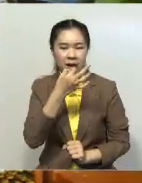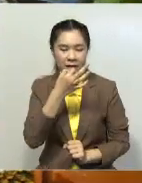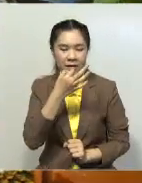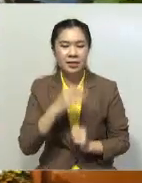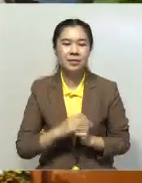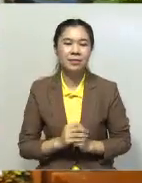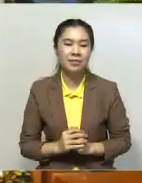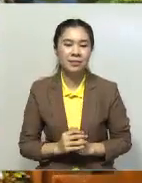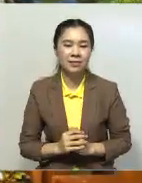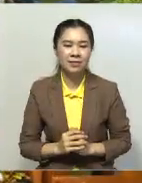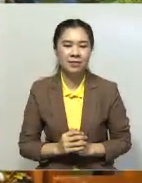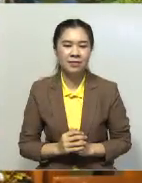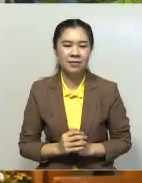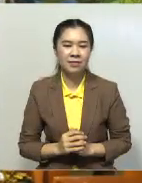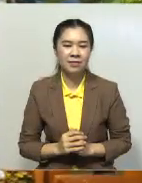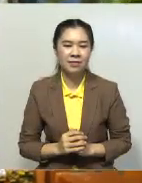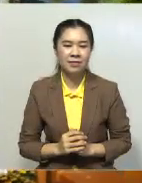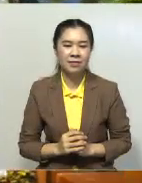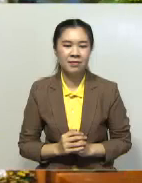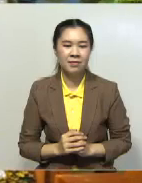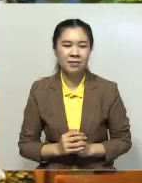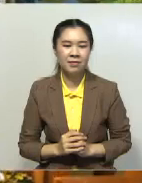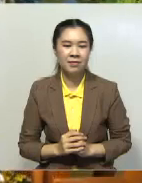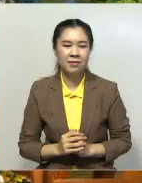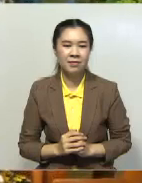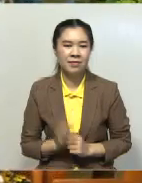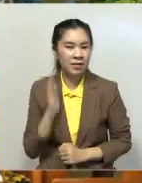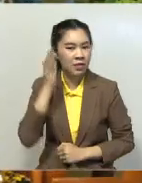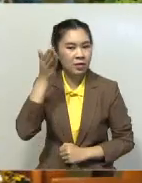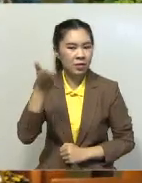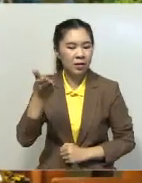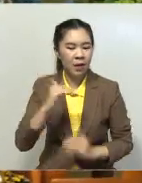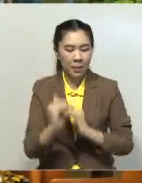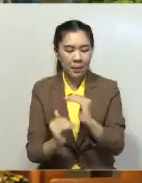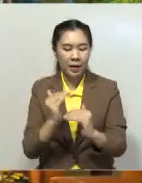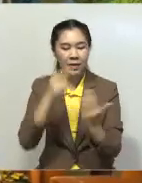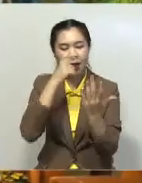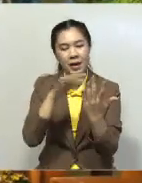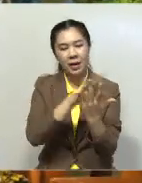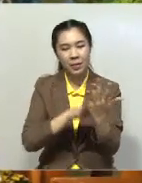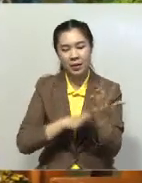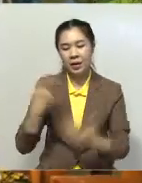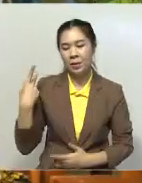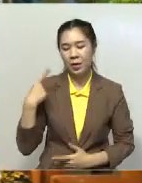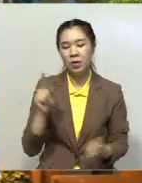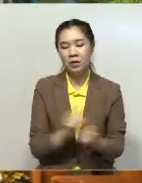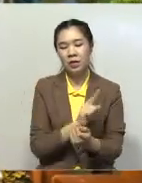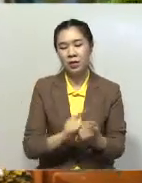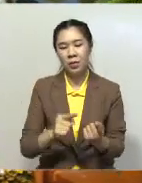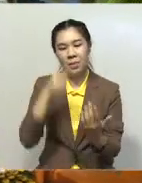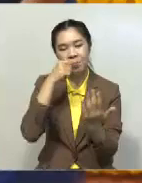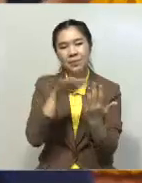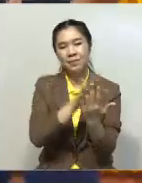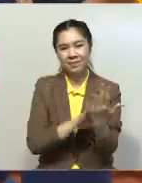ตเพื่อนำไปทำประโยชน์พัฒนาประเทศสังคมของเราต่อไป